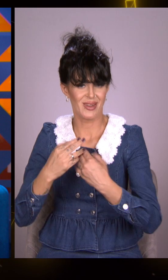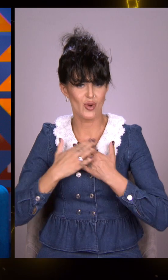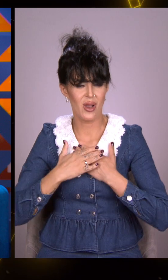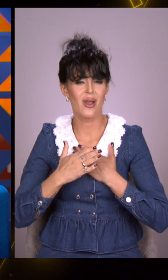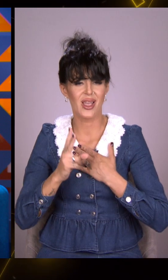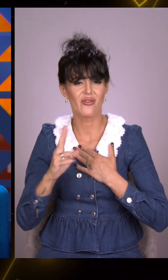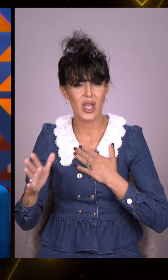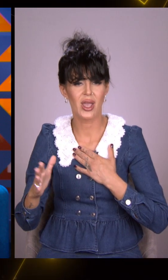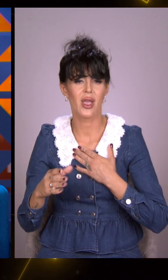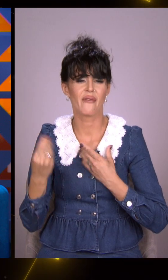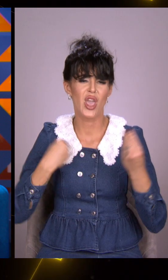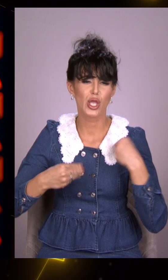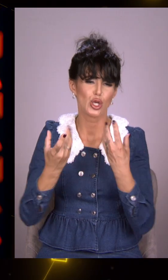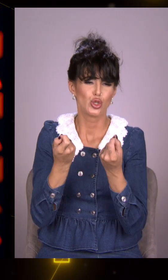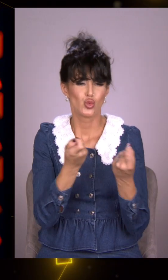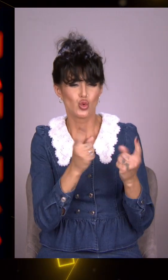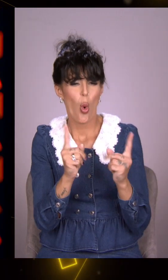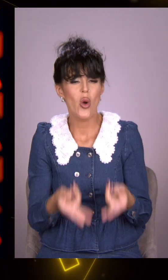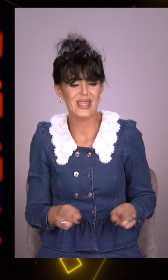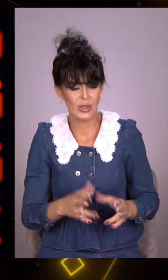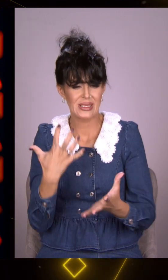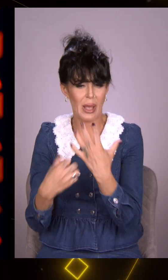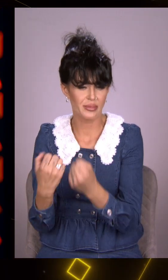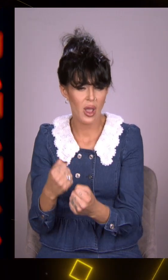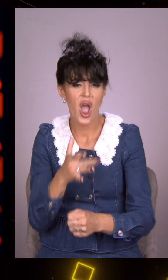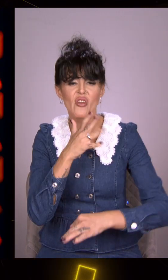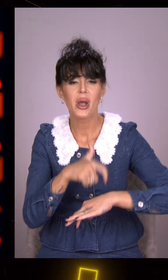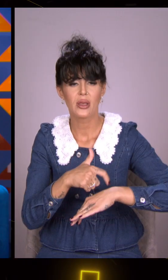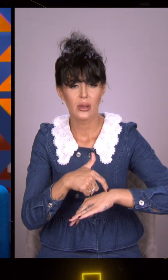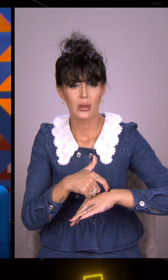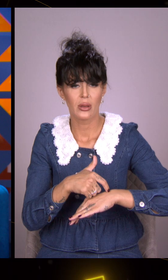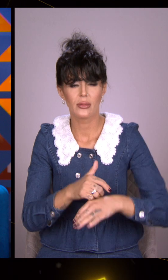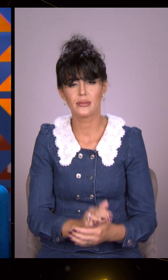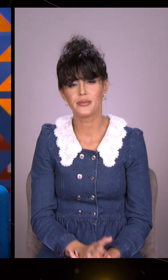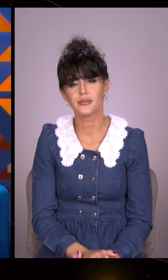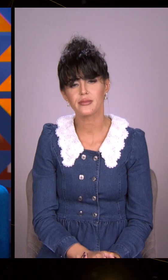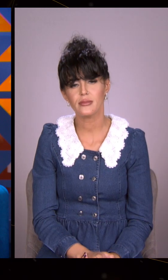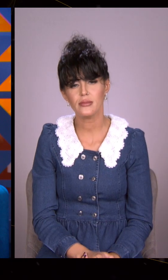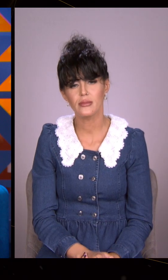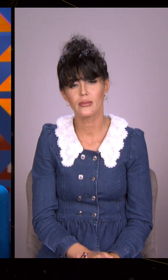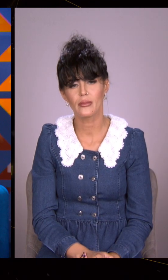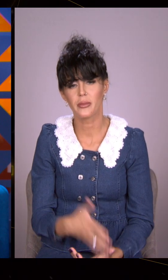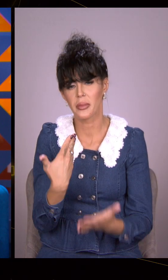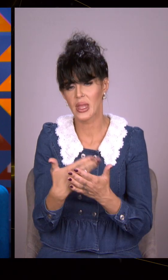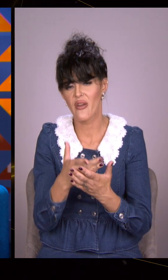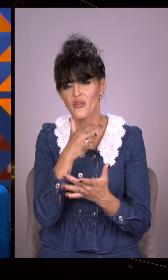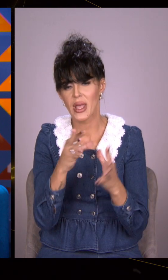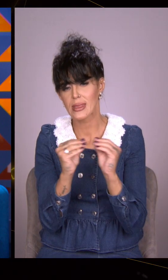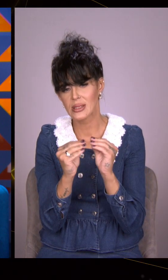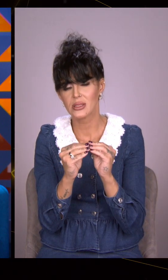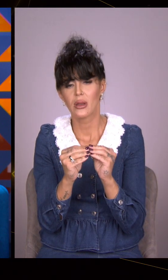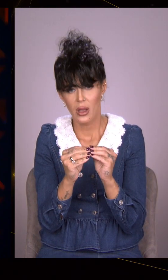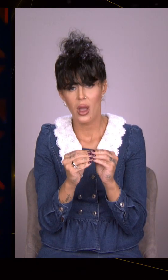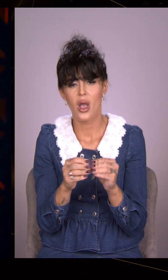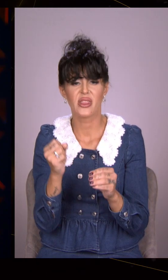до мене, ще деякі речі забирали. Ну. О котрій це було? Зранку? Так, о 10-й приїхали, о 12-й